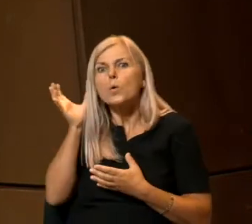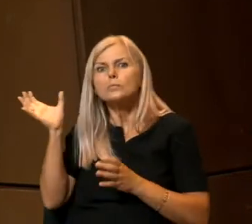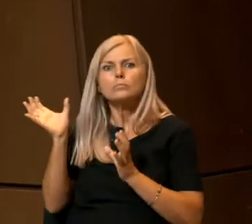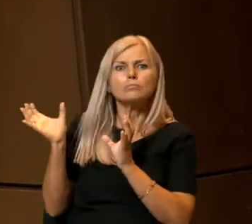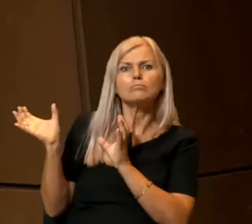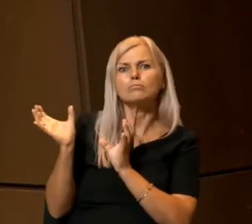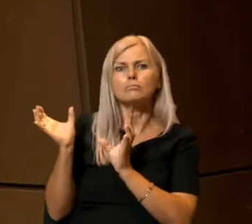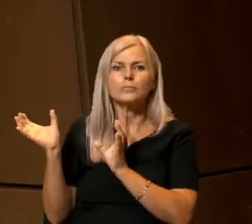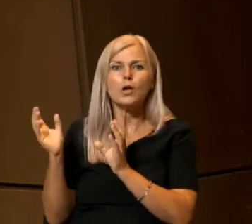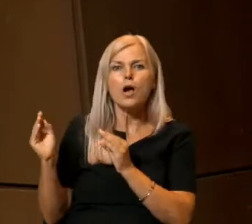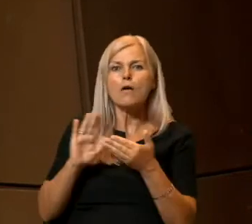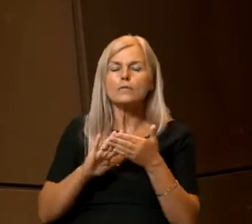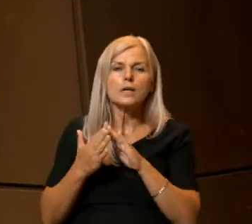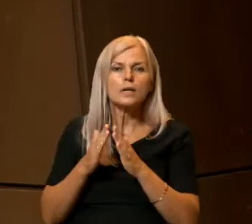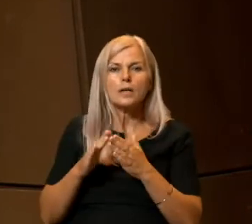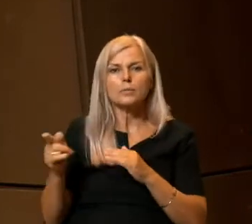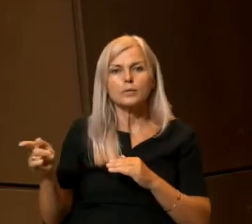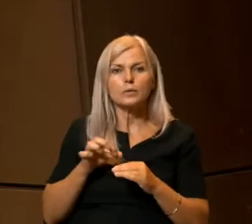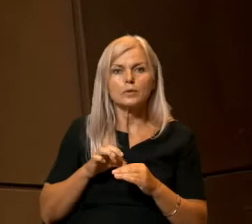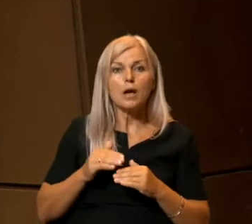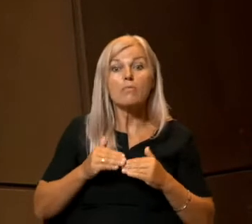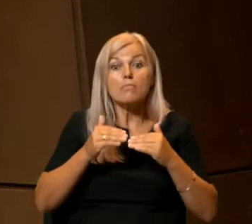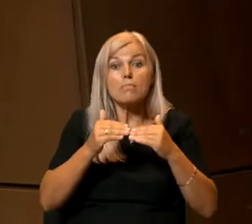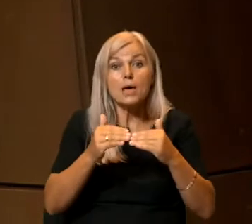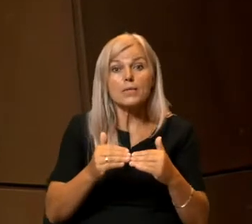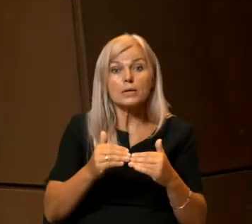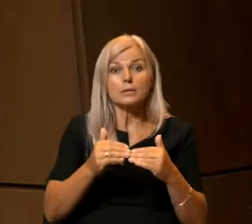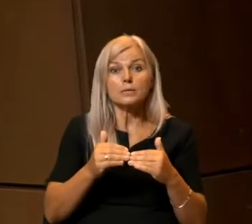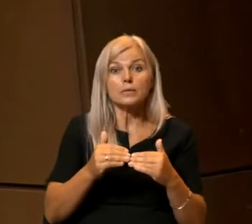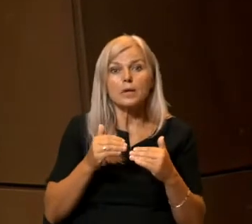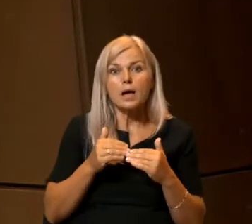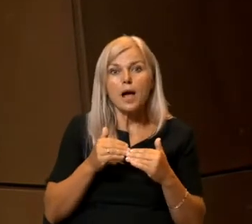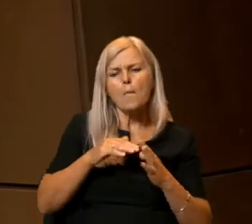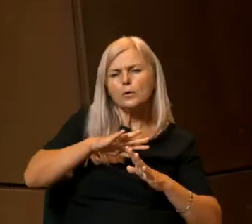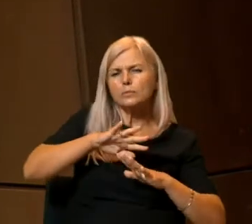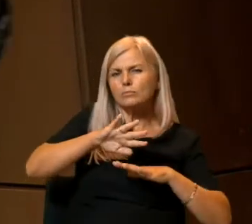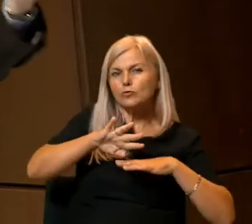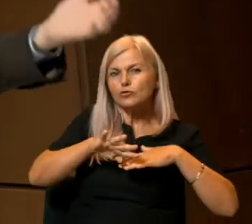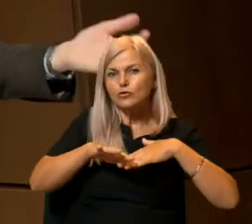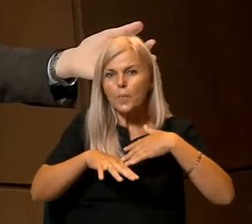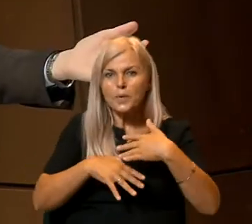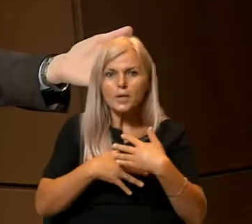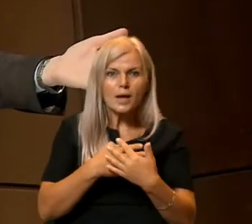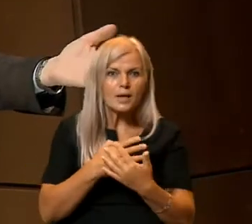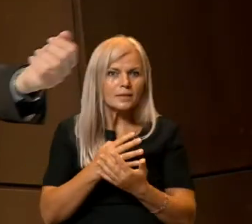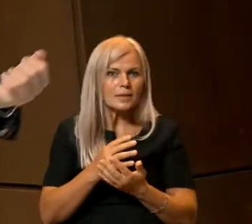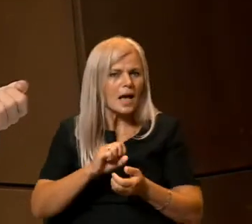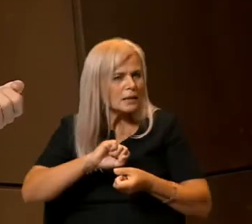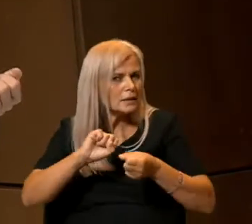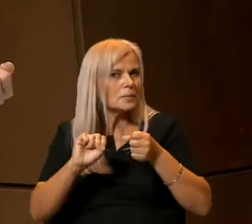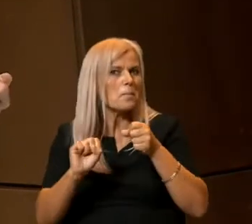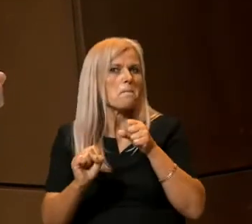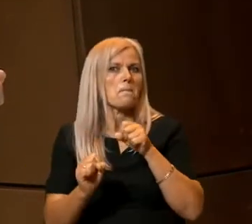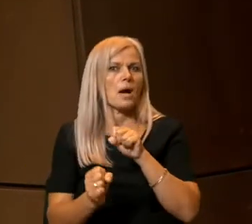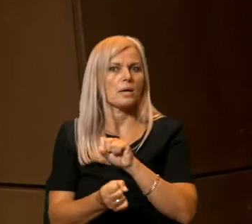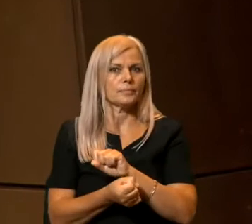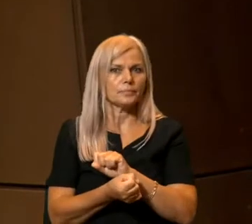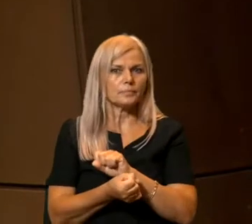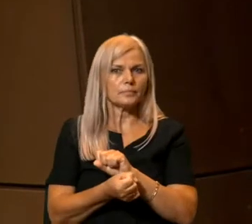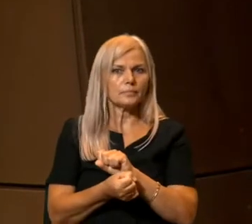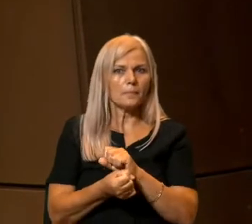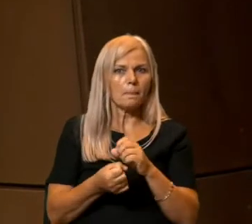napotykają. A trzecim elementem jest to, że następnie następuje przemienienie. transformacja, czy